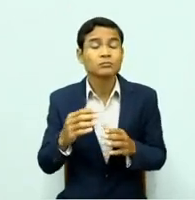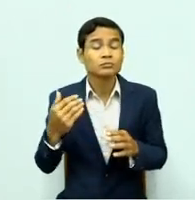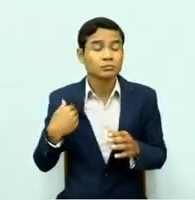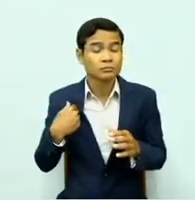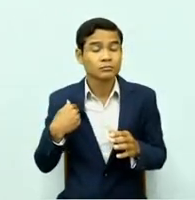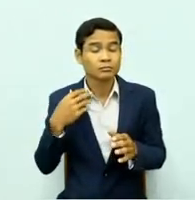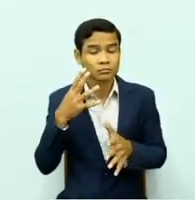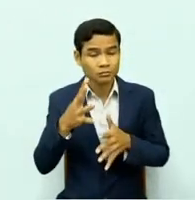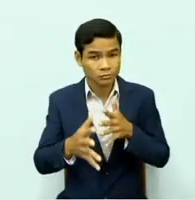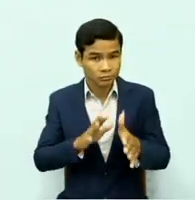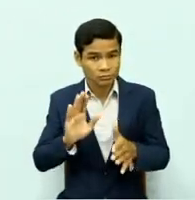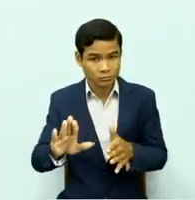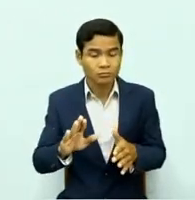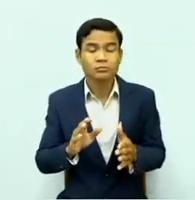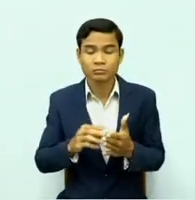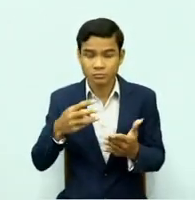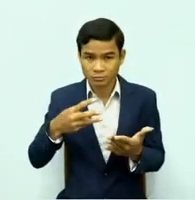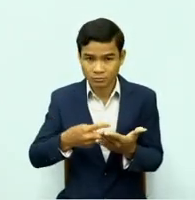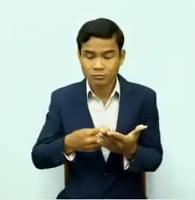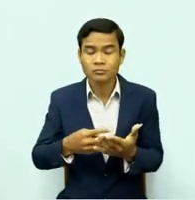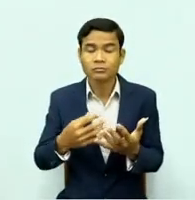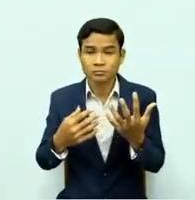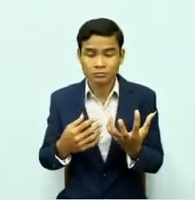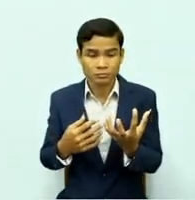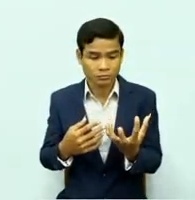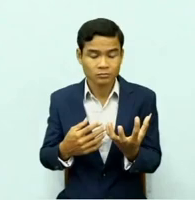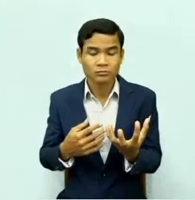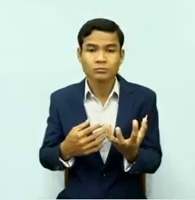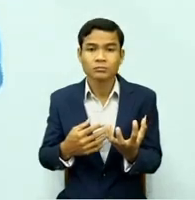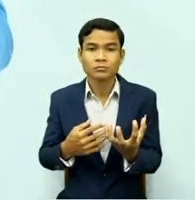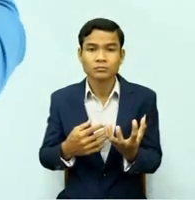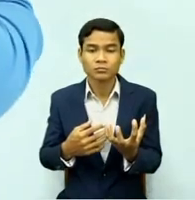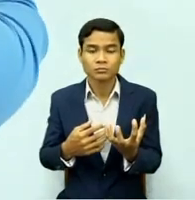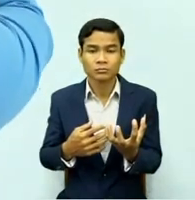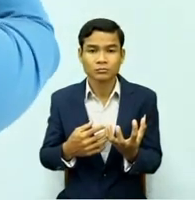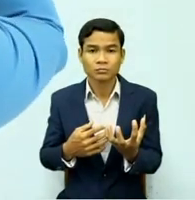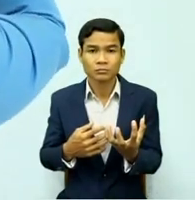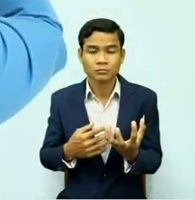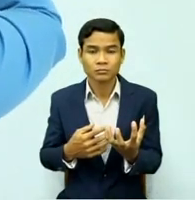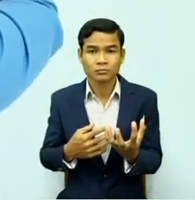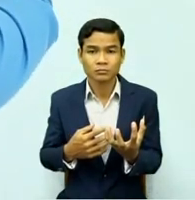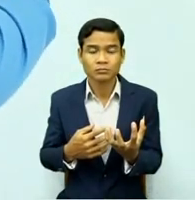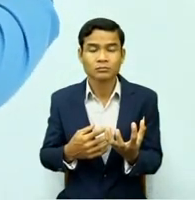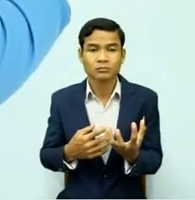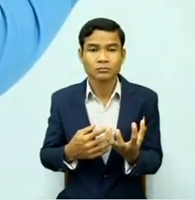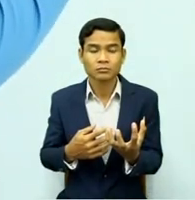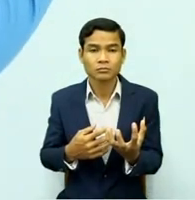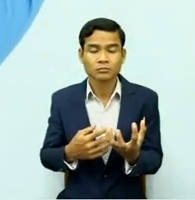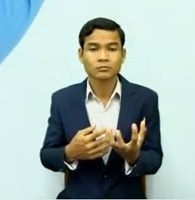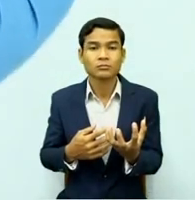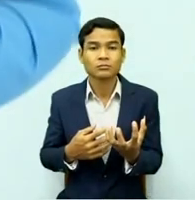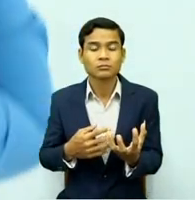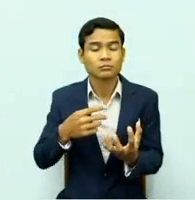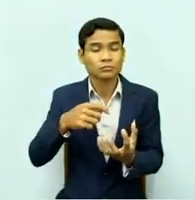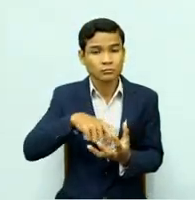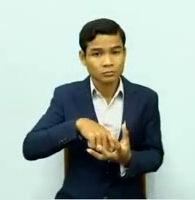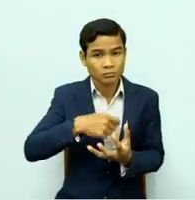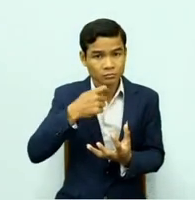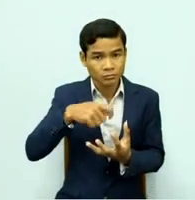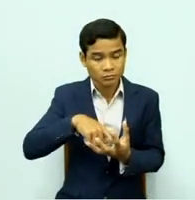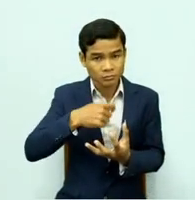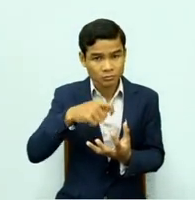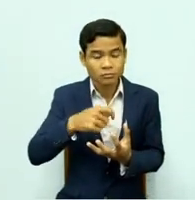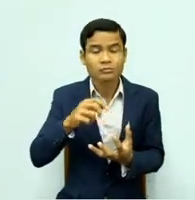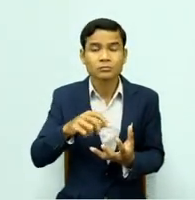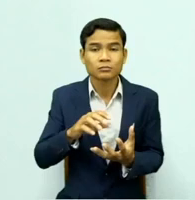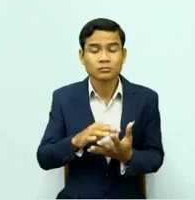សម អញ្ចឹង ឥឡូវ ចាន សម្ល វិញ ម្ដង ចាន សម្ល គឺ មាន រាង ចេះ កូន មើល ណា រាង ពាក់ កណ្ដាល